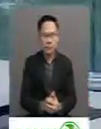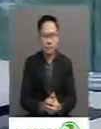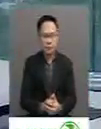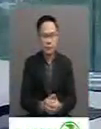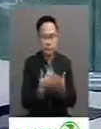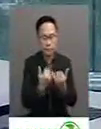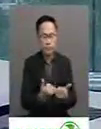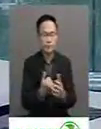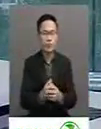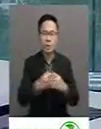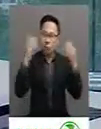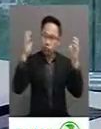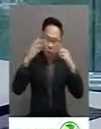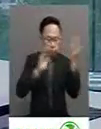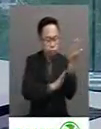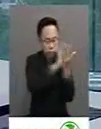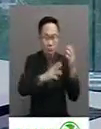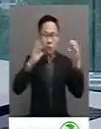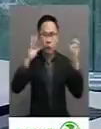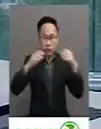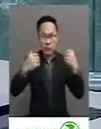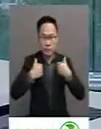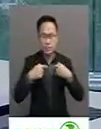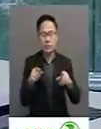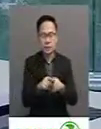ะวันนี้ก็อากาศชุ่มชื้นเพราะว่าหลายพื้นที่นี่มีฝนตกลงมาด้วย